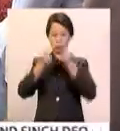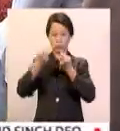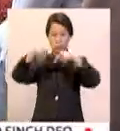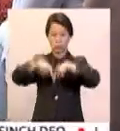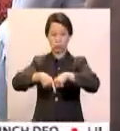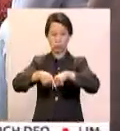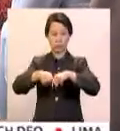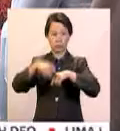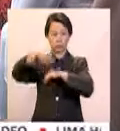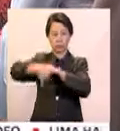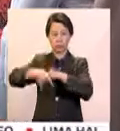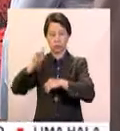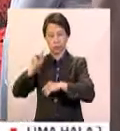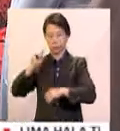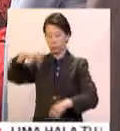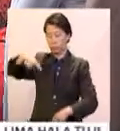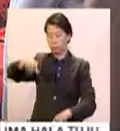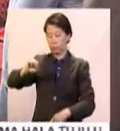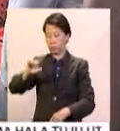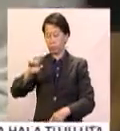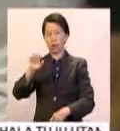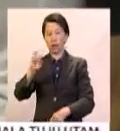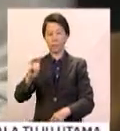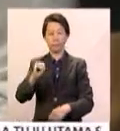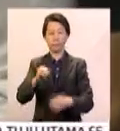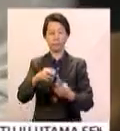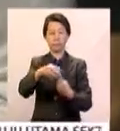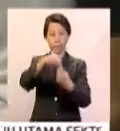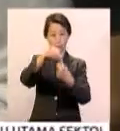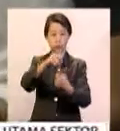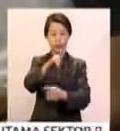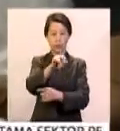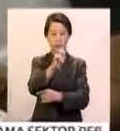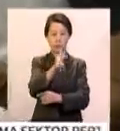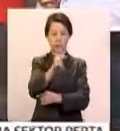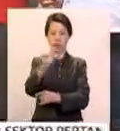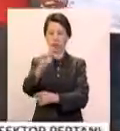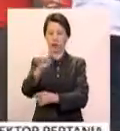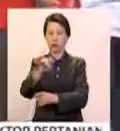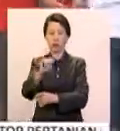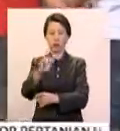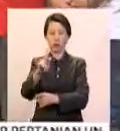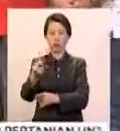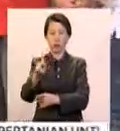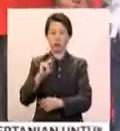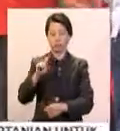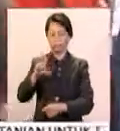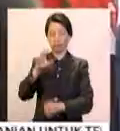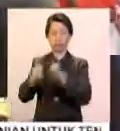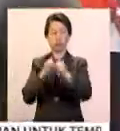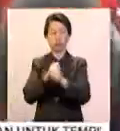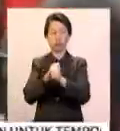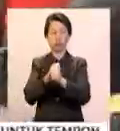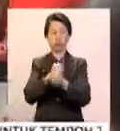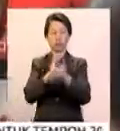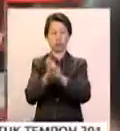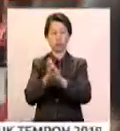Parti Sosialis Malaysia PSM menamakan Nik Aziz Afiq Abdul, 25 tahun, sebagai calonnya.